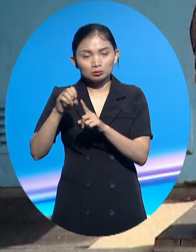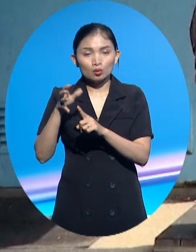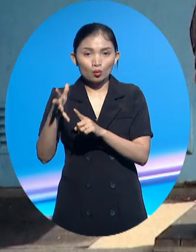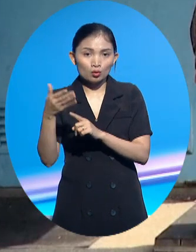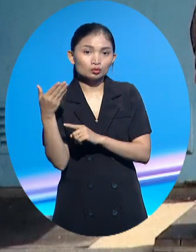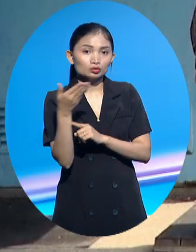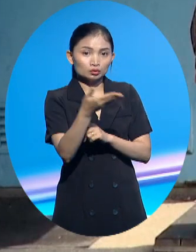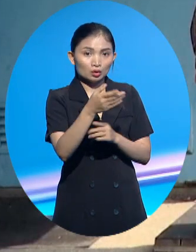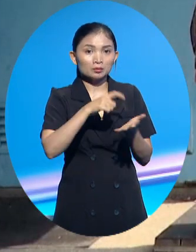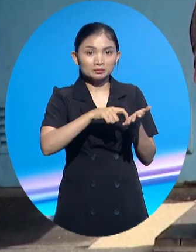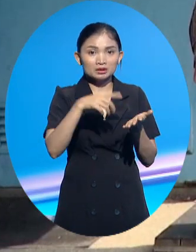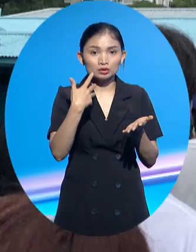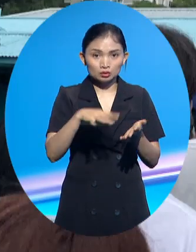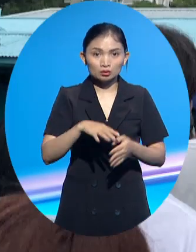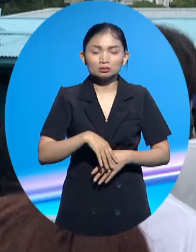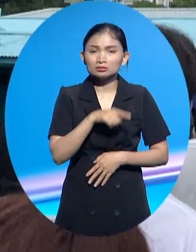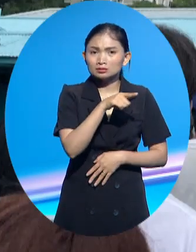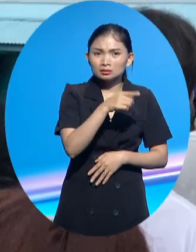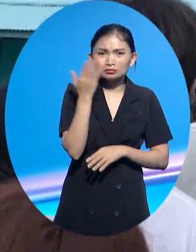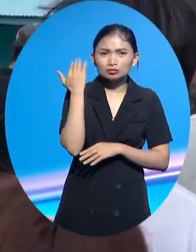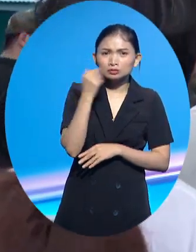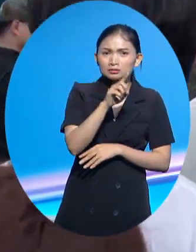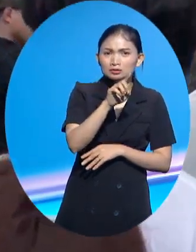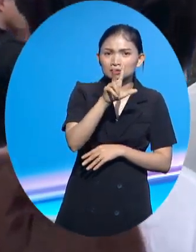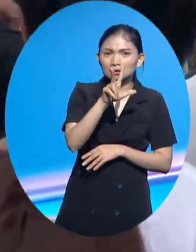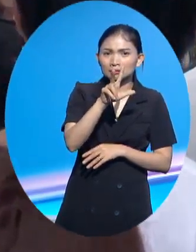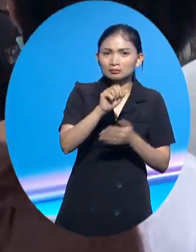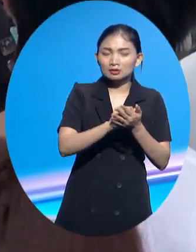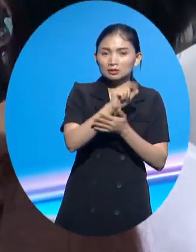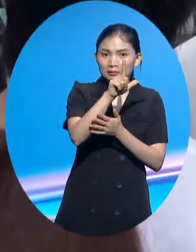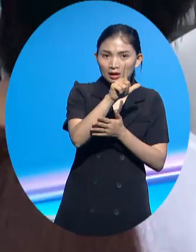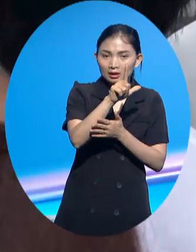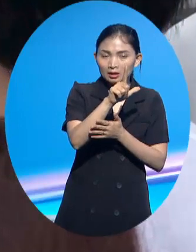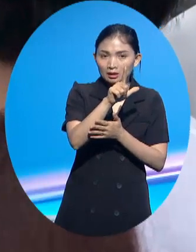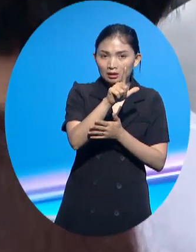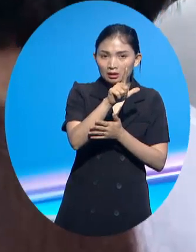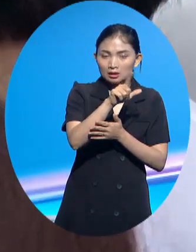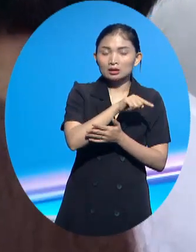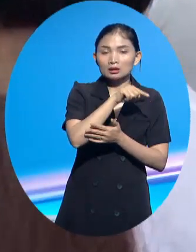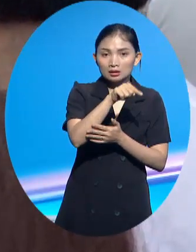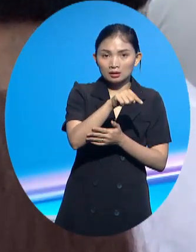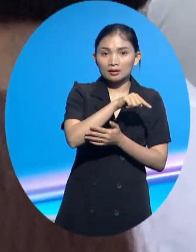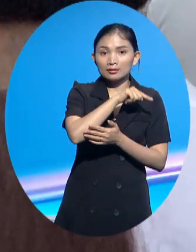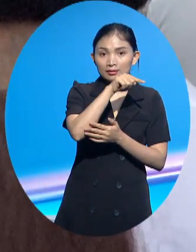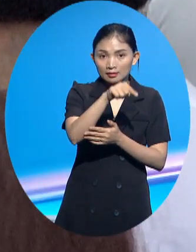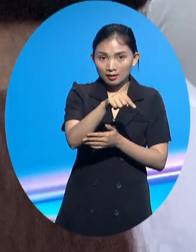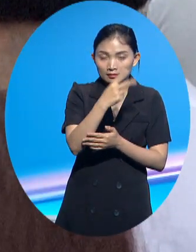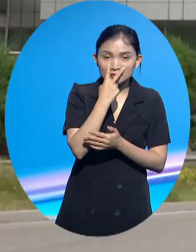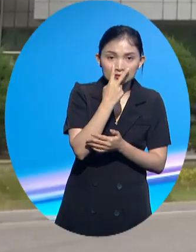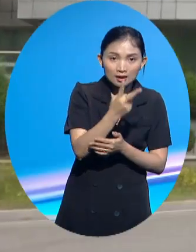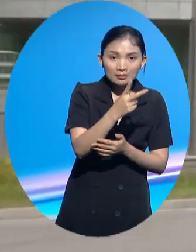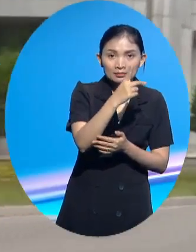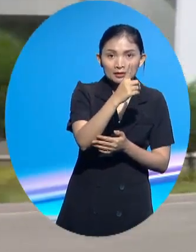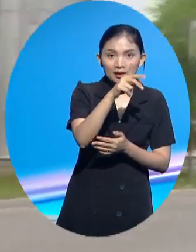traviskins vượt biên sang Triều Tiên vào ngày 18 tháng 7 khi đang tham quan khu phi quân sự dmz theo tài liệu của tòa án